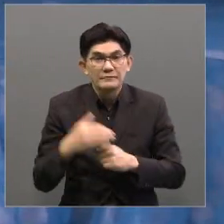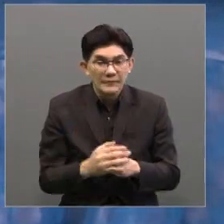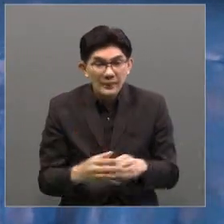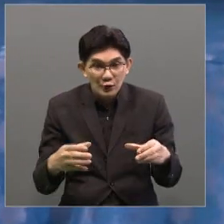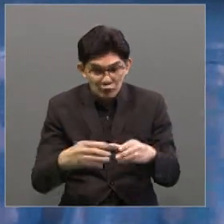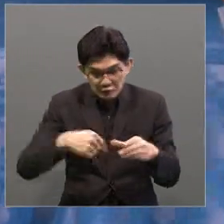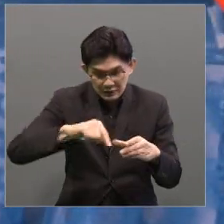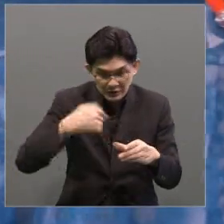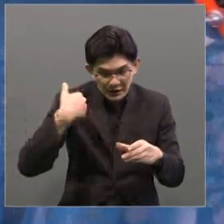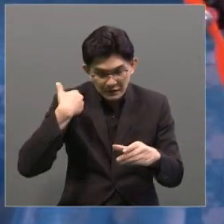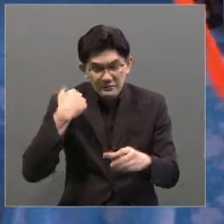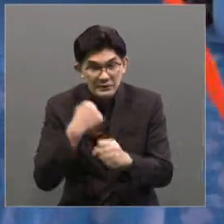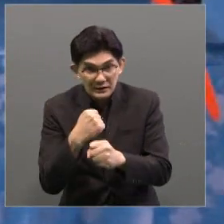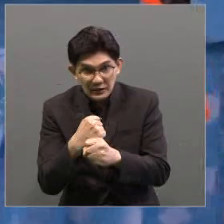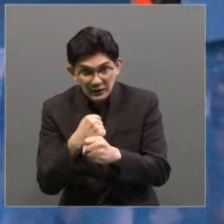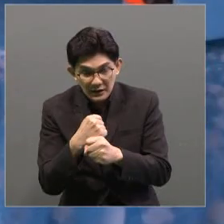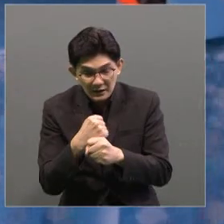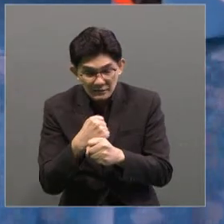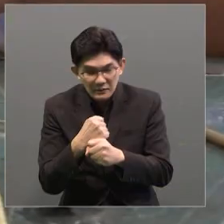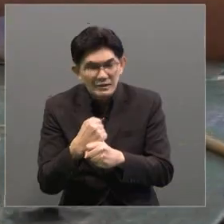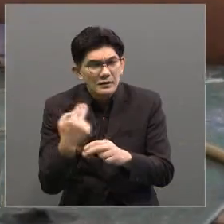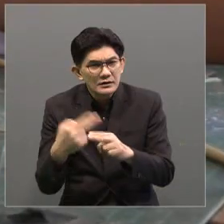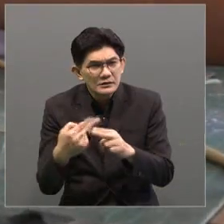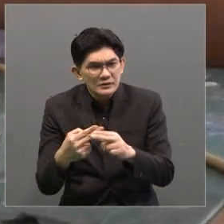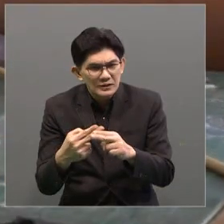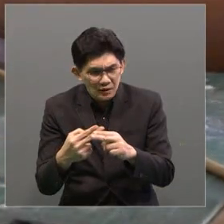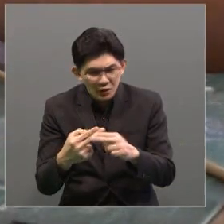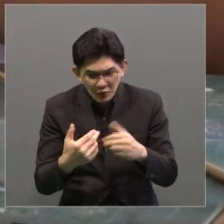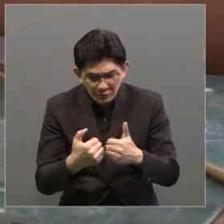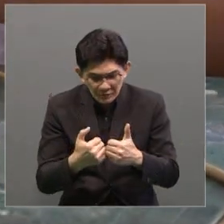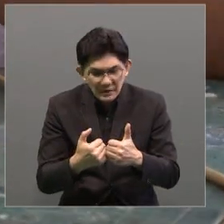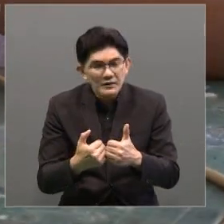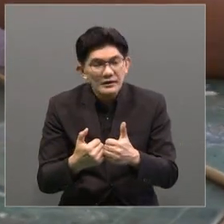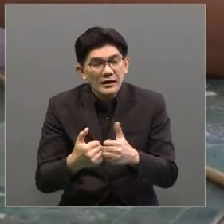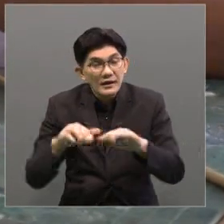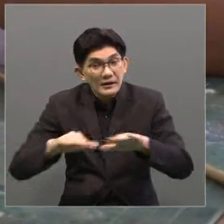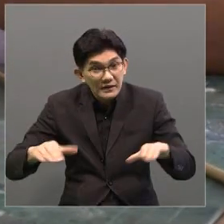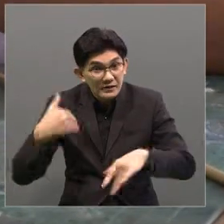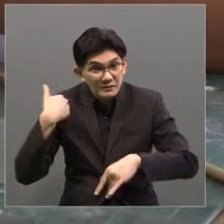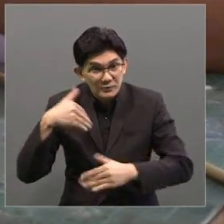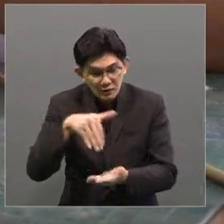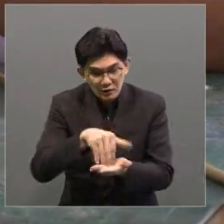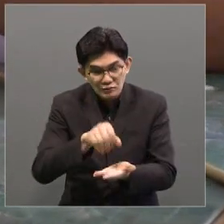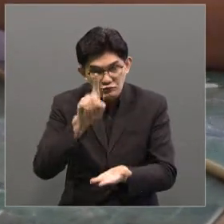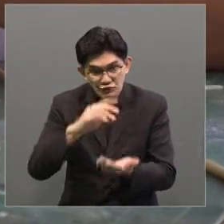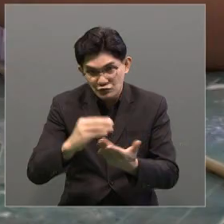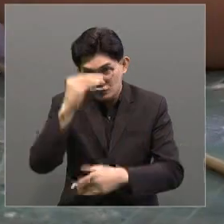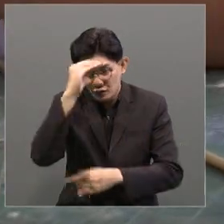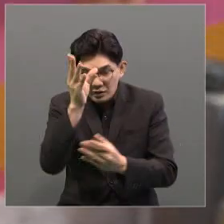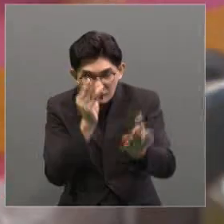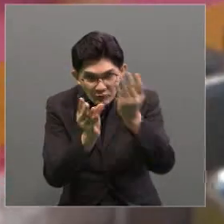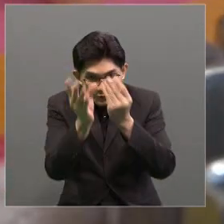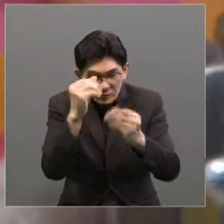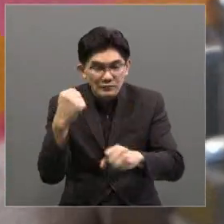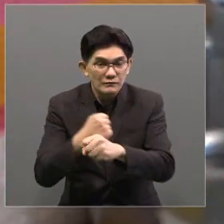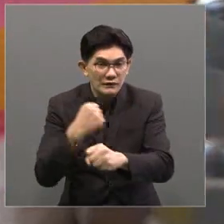นี้ที่เป็นผู้ควบคุมเครื่องบินจะถูกเรียกว่ากลุ่มนักบินน้อยภูดินซึ่งศูนย์การเรียนรู้แห่งนี้ก็ได้ให้ความรู้และฝึก